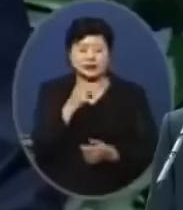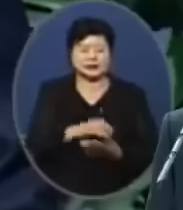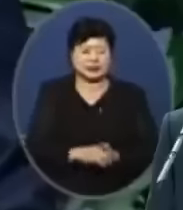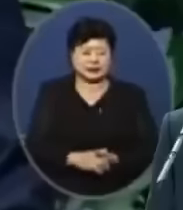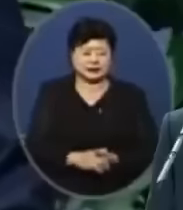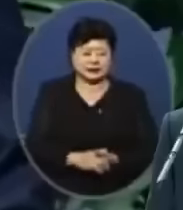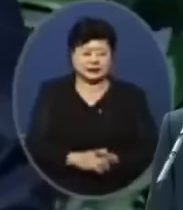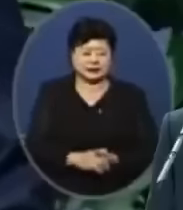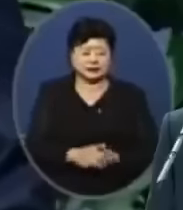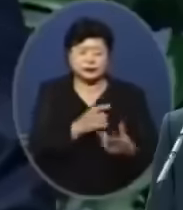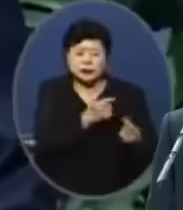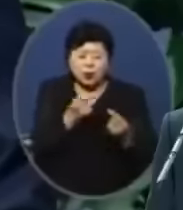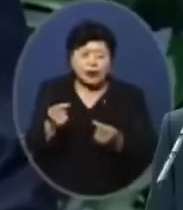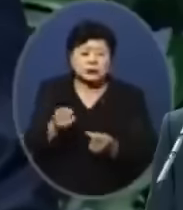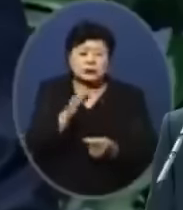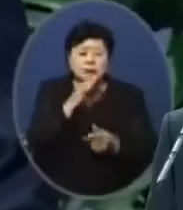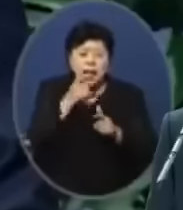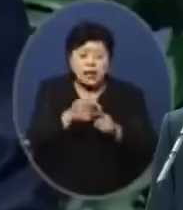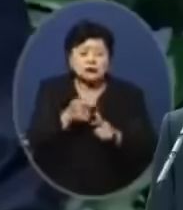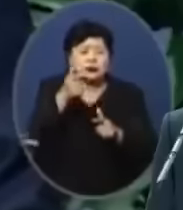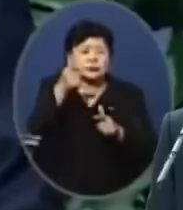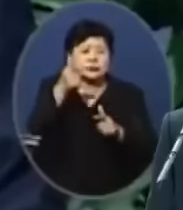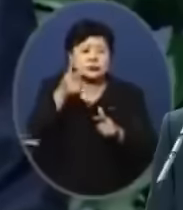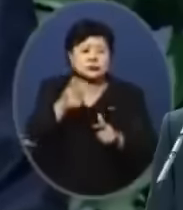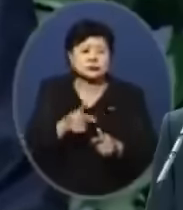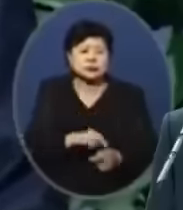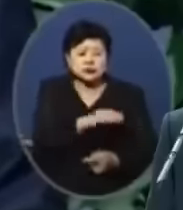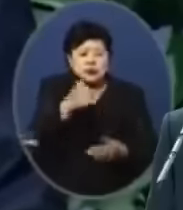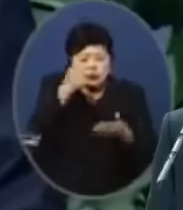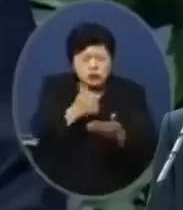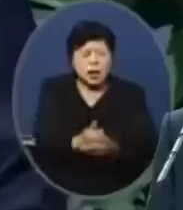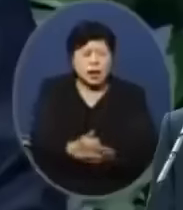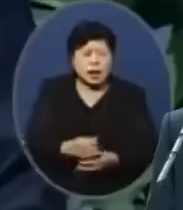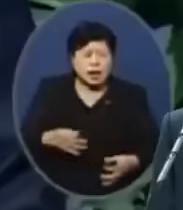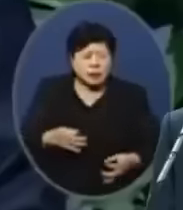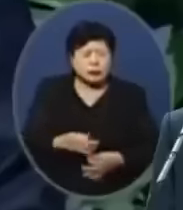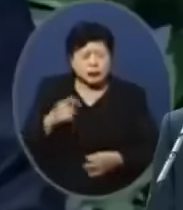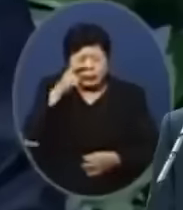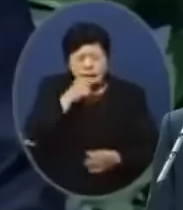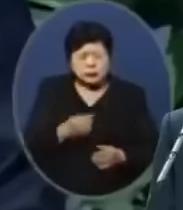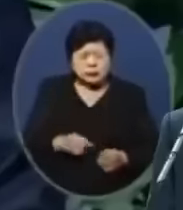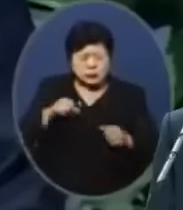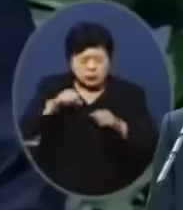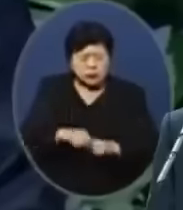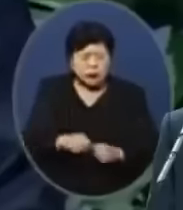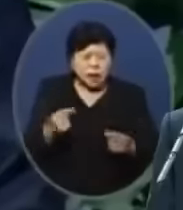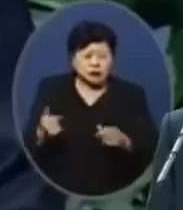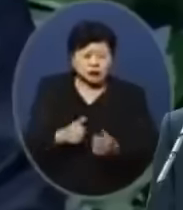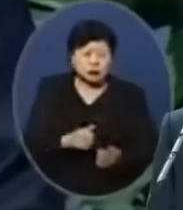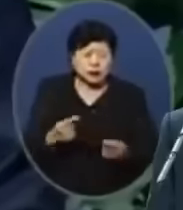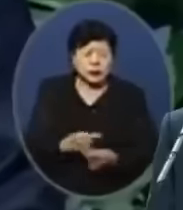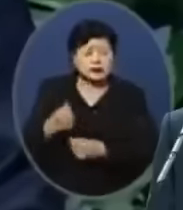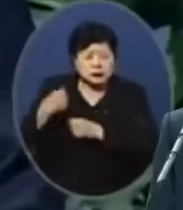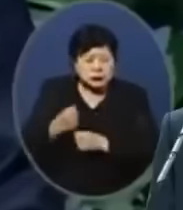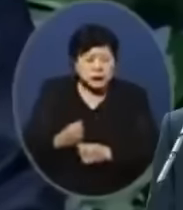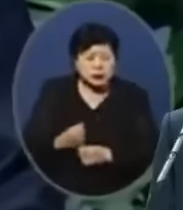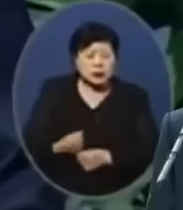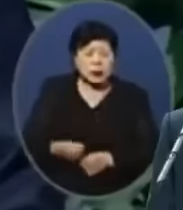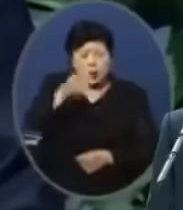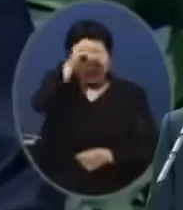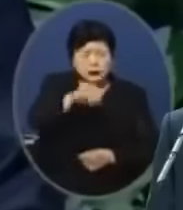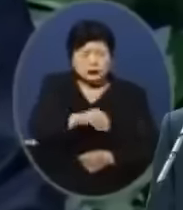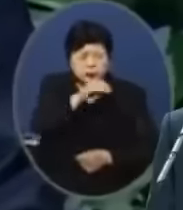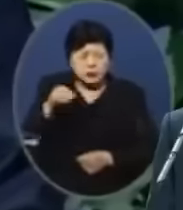것입니다. 그처럼 정말 예수님께서는 우리의 죄와 불의, 추악과 저주, 절망과 죽음을 대신 짊어지고 갈보리